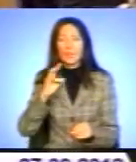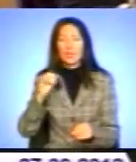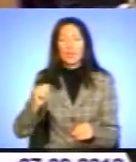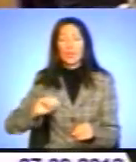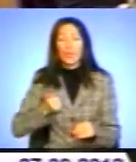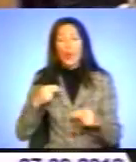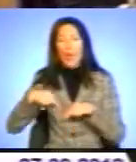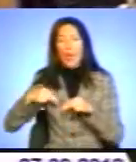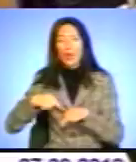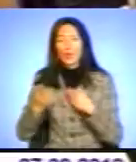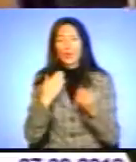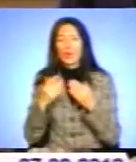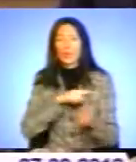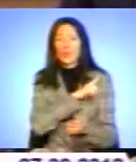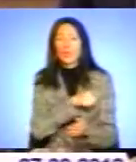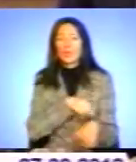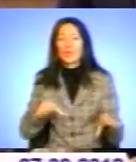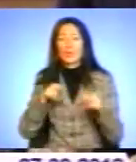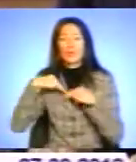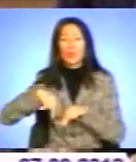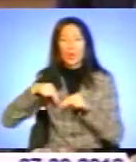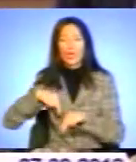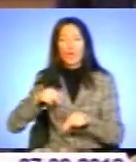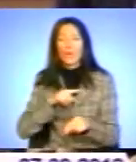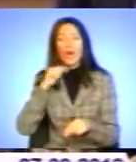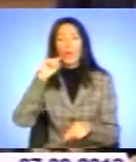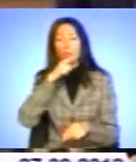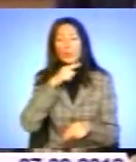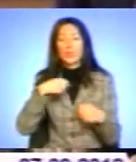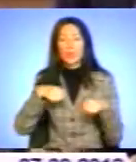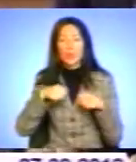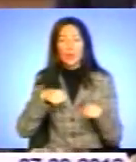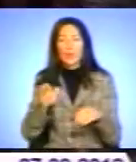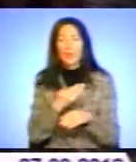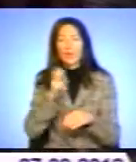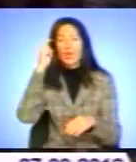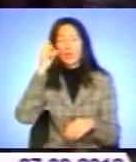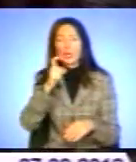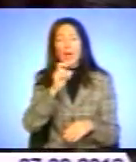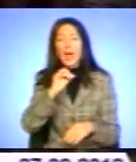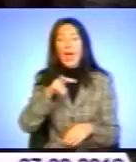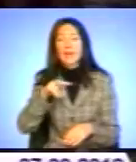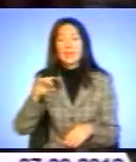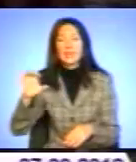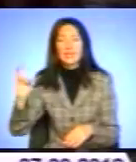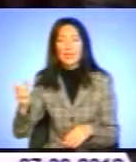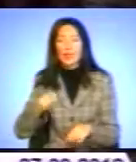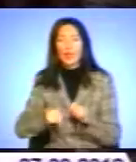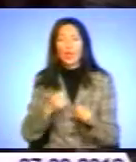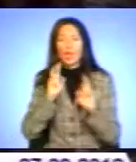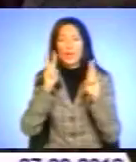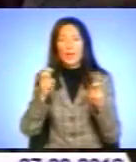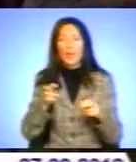про посилення взаємодії в економіці і торгівлі між Києвом та Гельсінкі. Порушили і тему парламентських виборів. Віктор